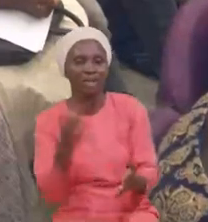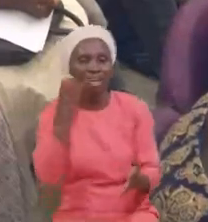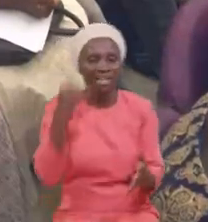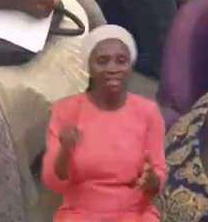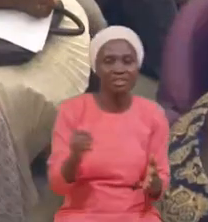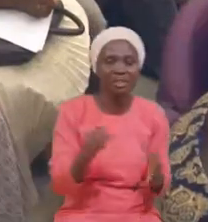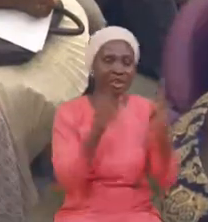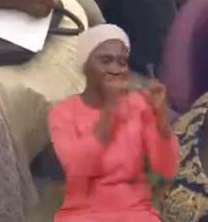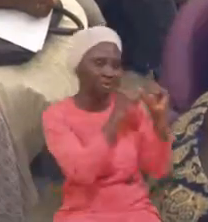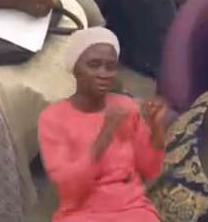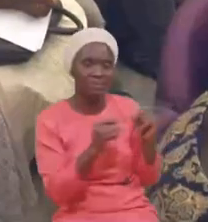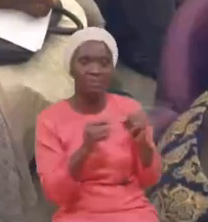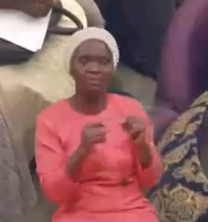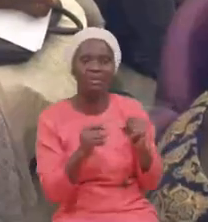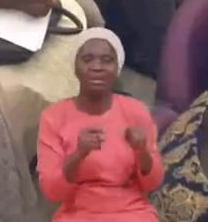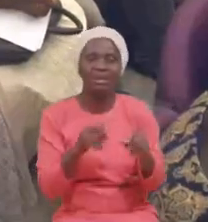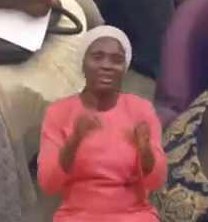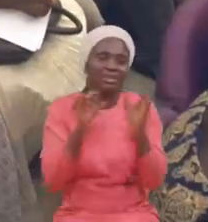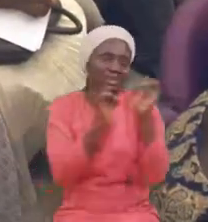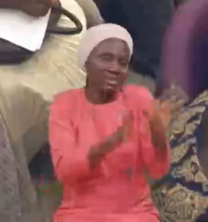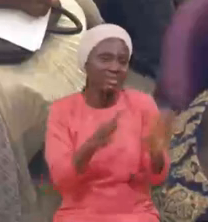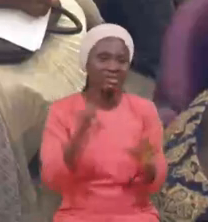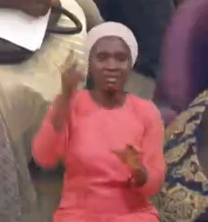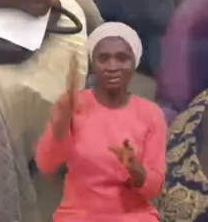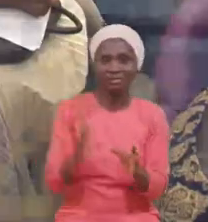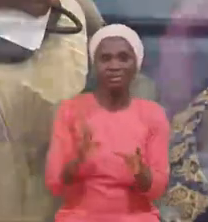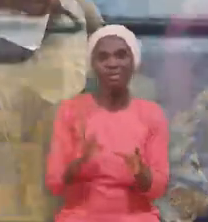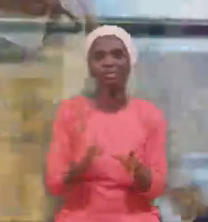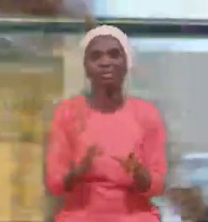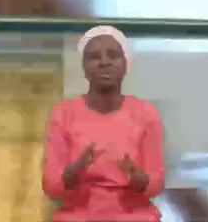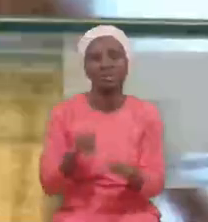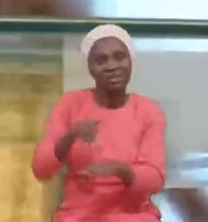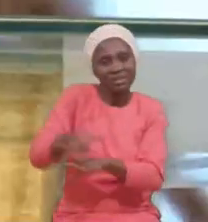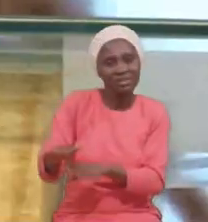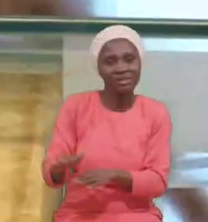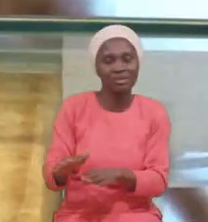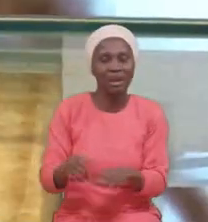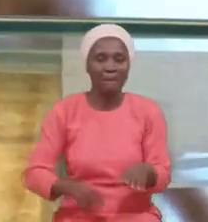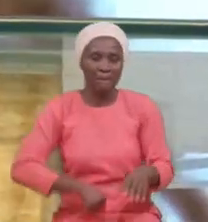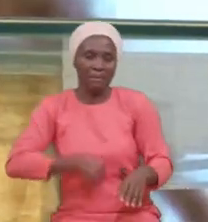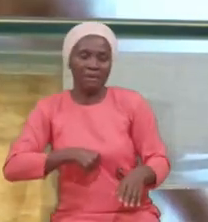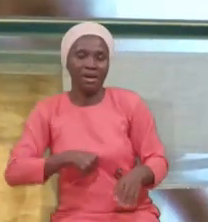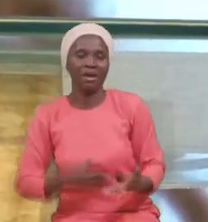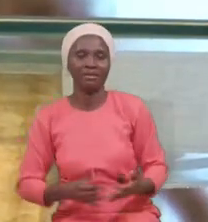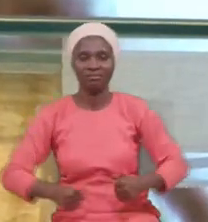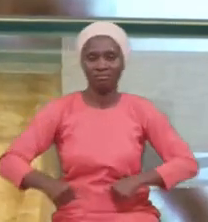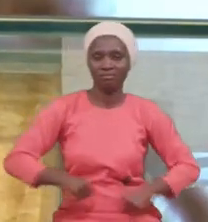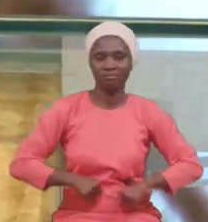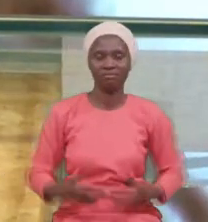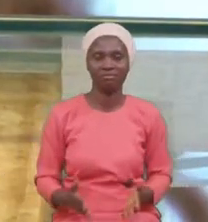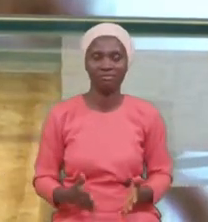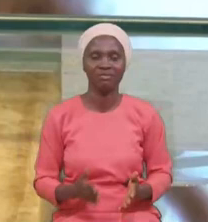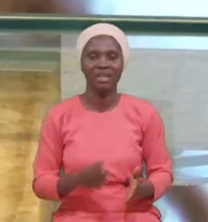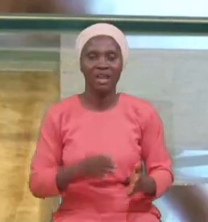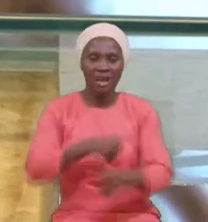malignité. Rapporteur médisant, impie, arrogant, hautain, fanfaron, ingénieux